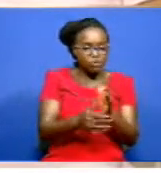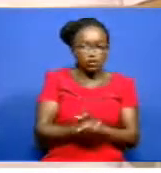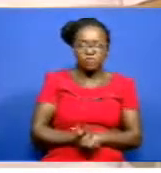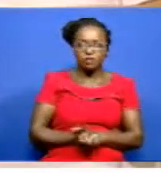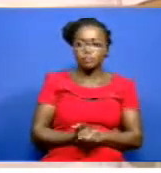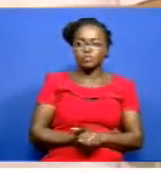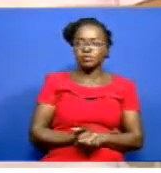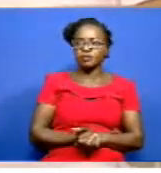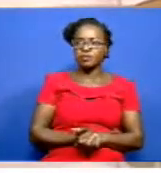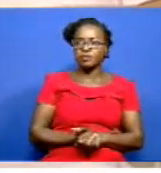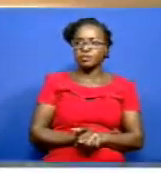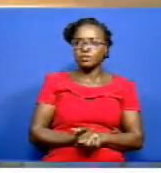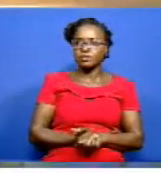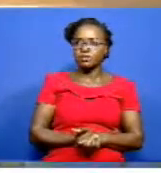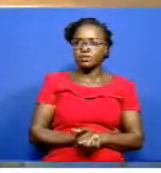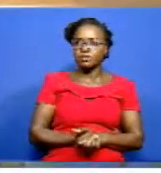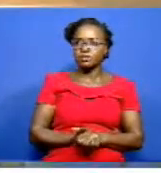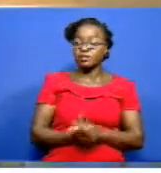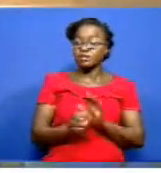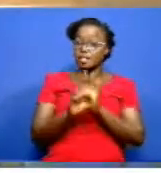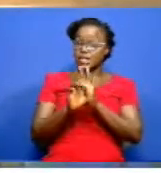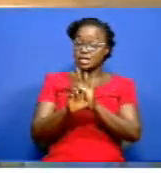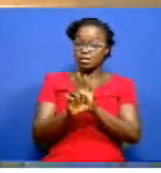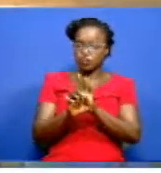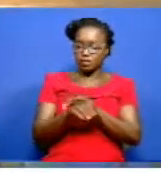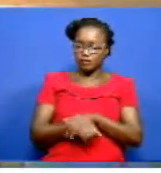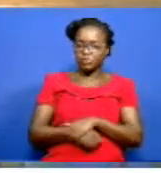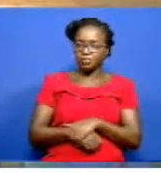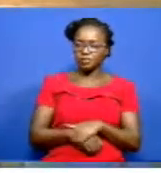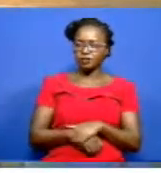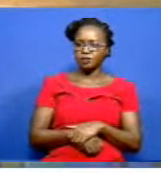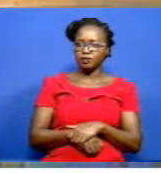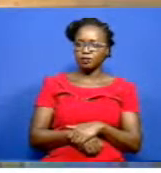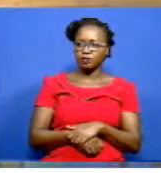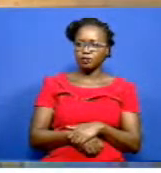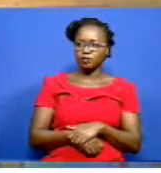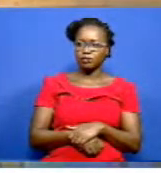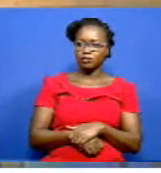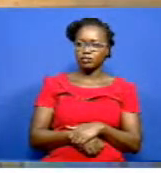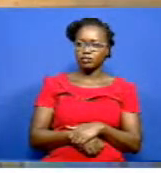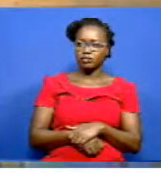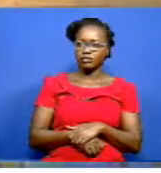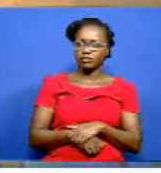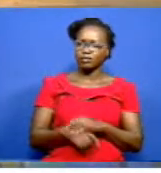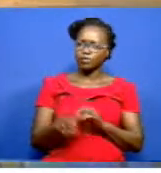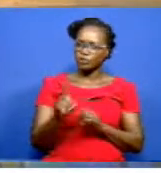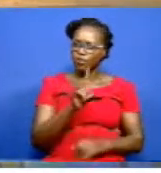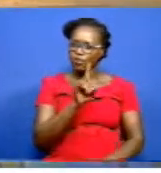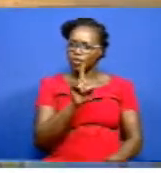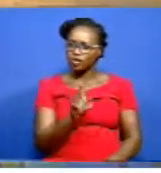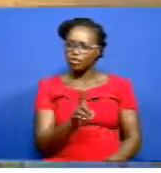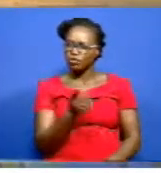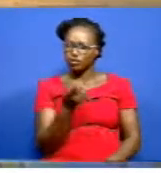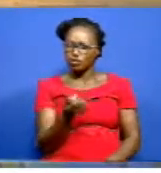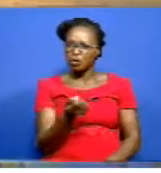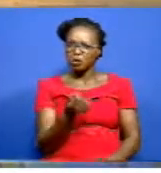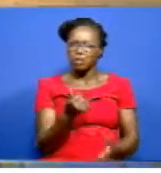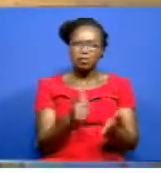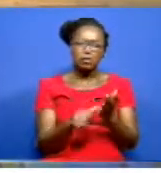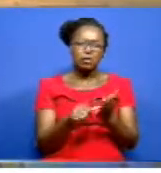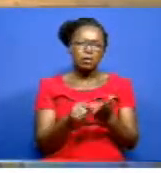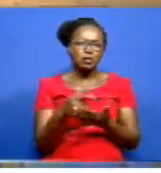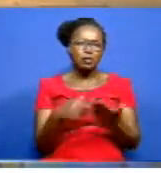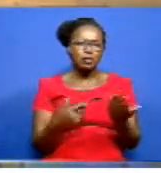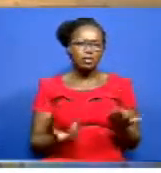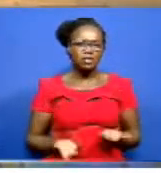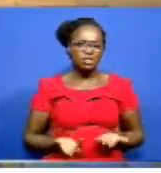Okay, tunaweza sema kwa mfano venye umesema, unaweza anza kwa kumuuliza ni nini inaendelea,